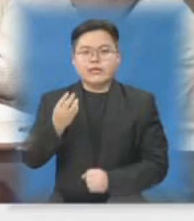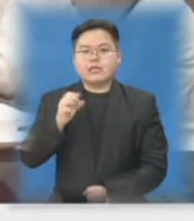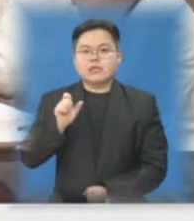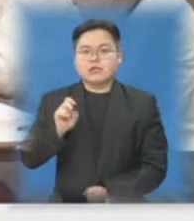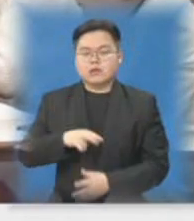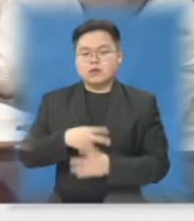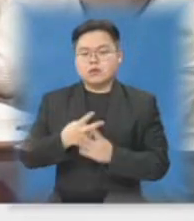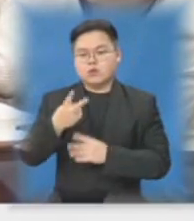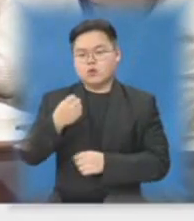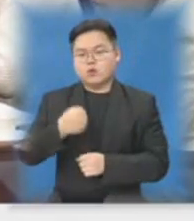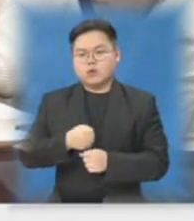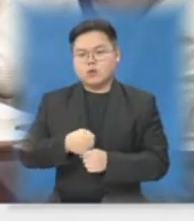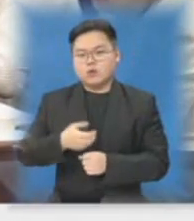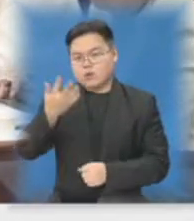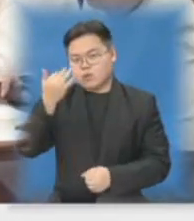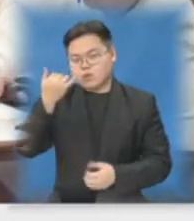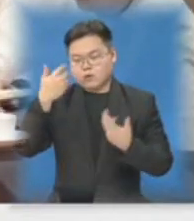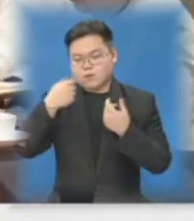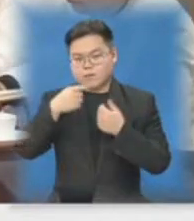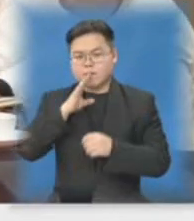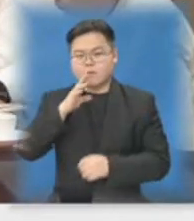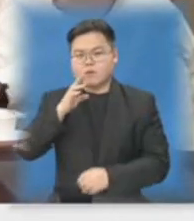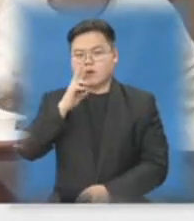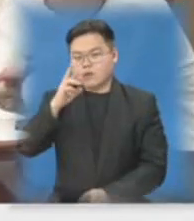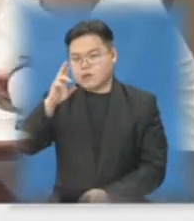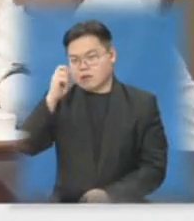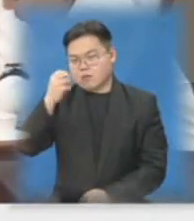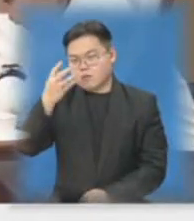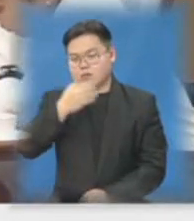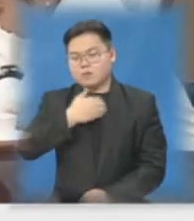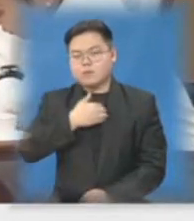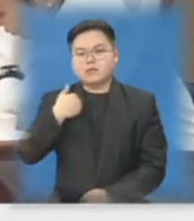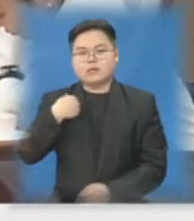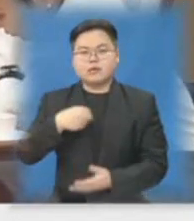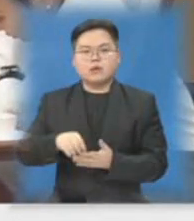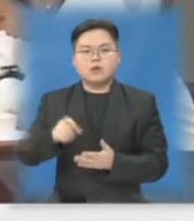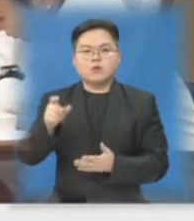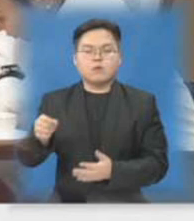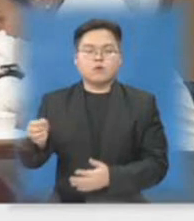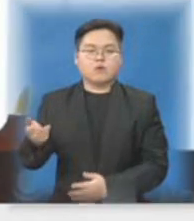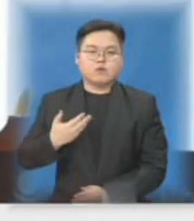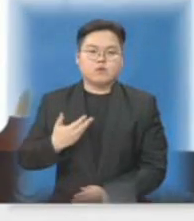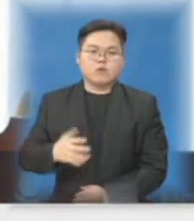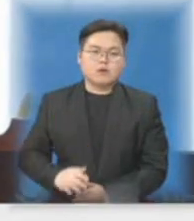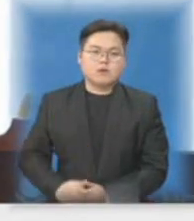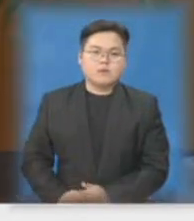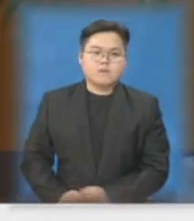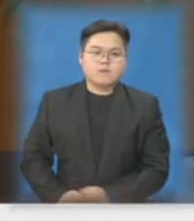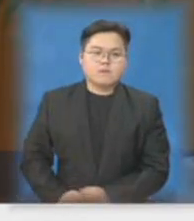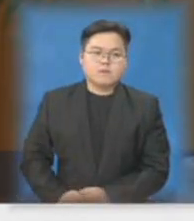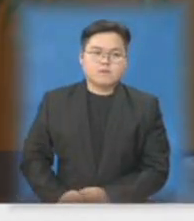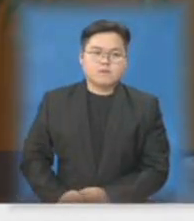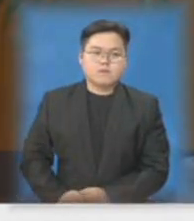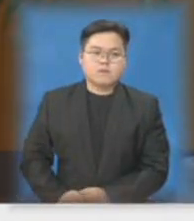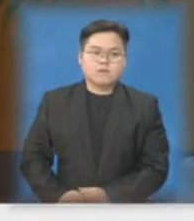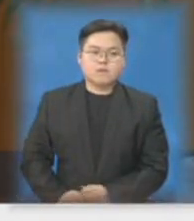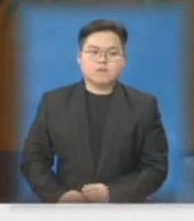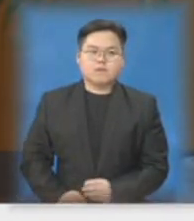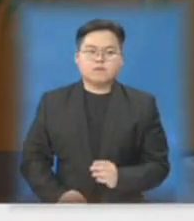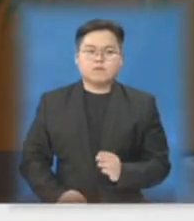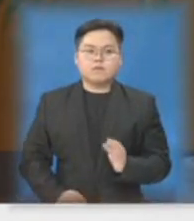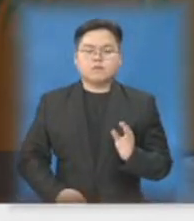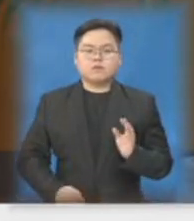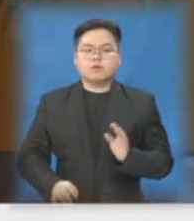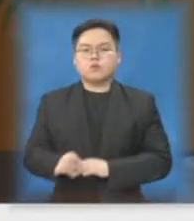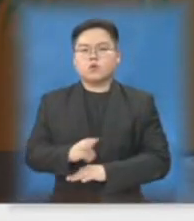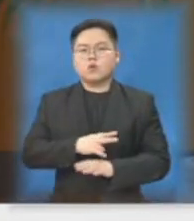газартай хамтран зохион байгуулна хэмээн Гүнс хөдөөчхөн хөнгөөлбөр яамны төрийн наримчгийн дарга Жамбал Цэрэг мэдээллээ. Бид нутгийн 65%